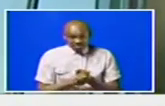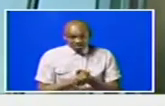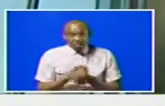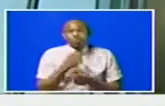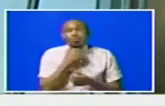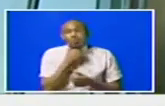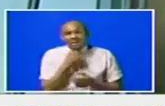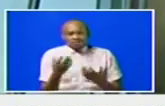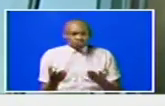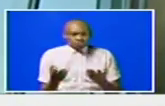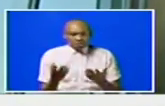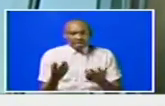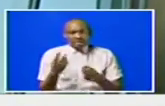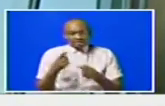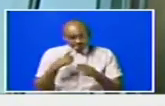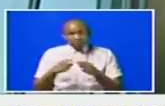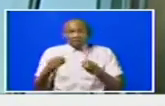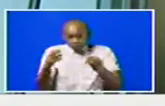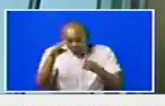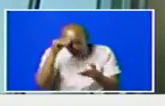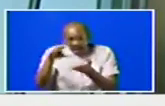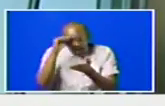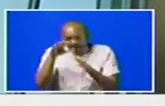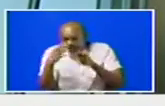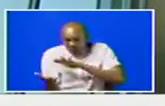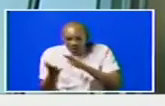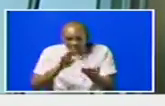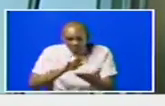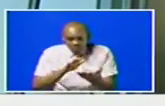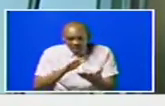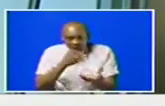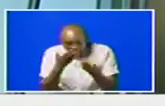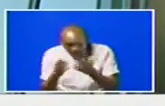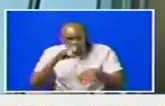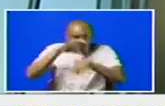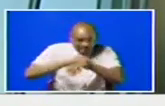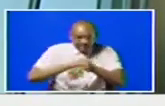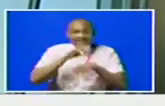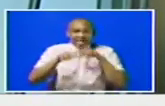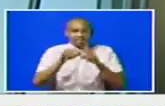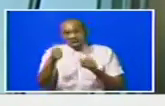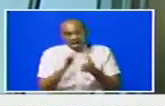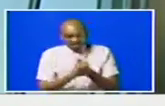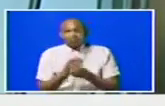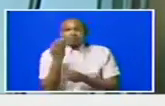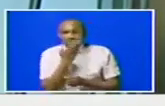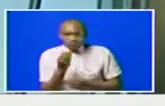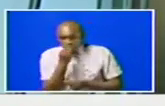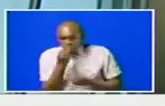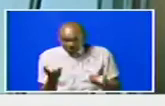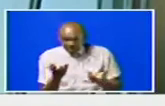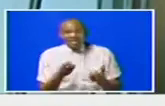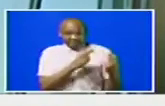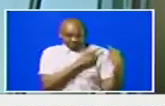at least to teach themselves on the hunting techniques. So it's the responsibility